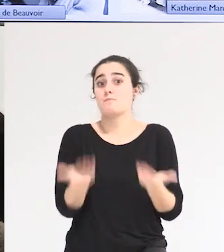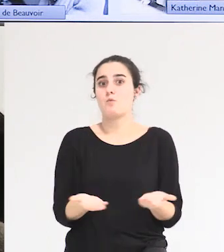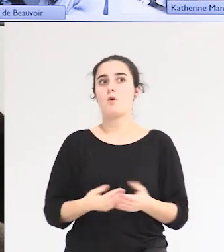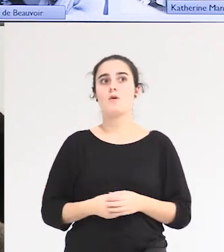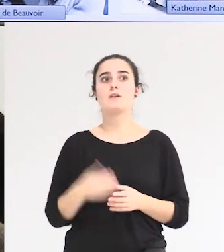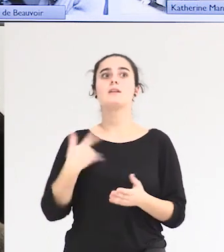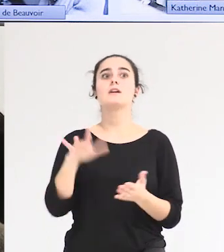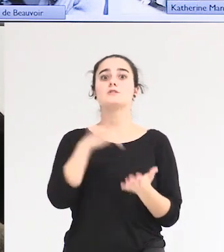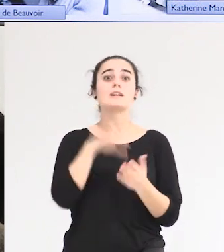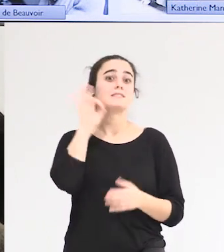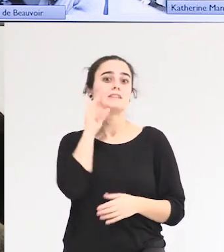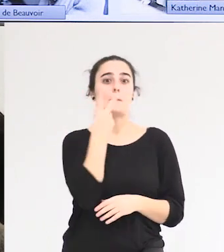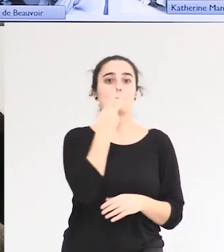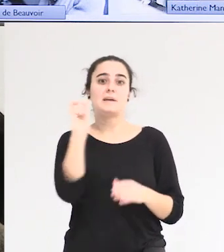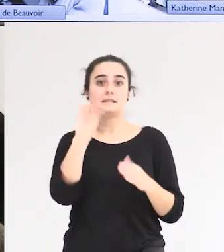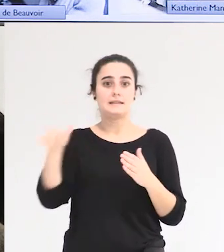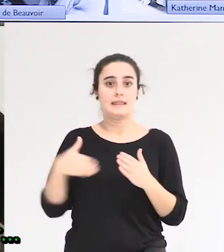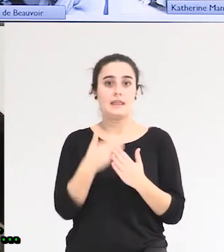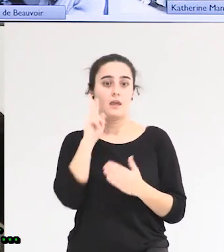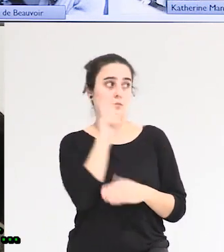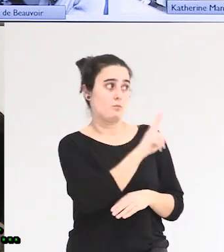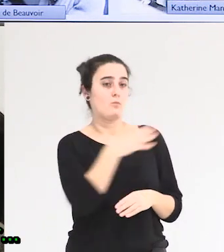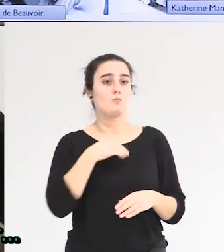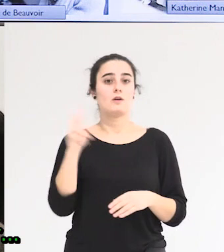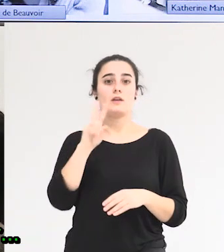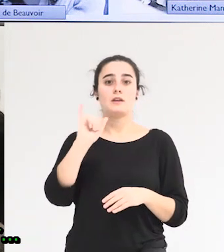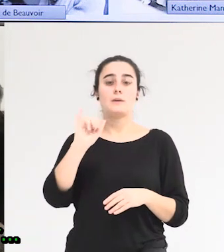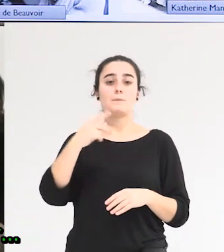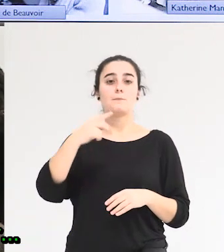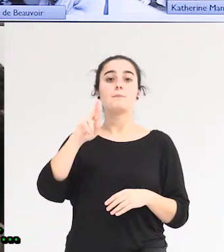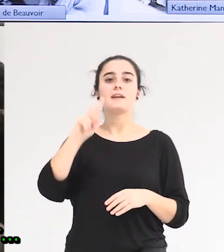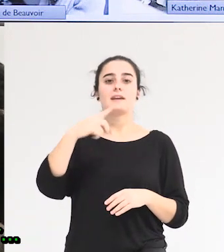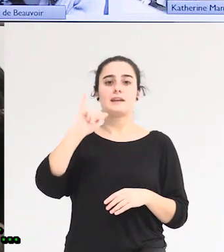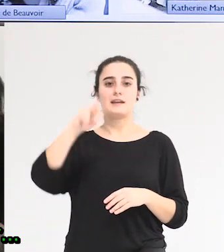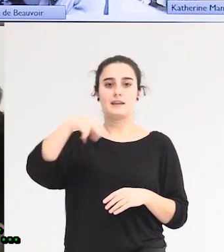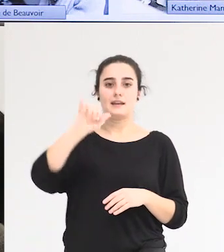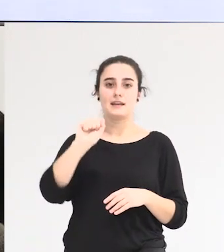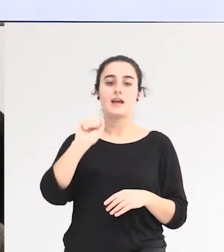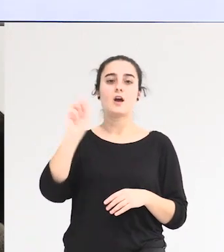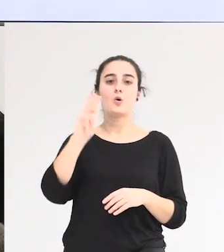baina, 20. mendera arte ikusten duzuen bezala, ez? Virginia Woolf, Catherine Mansfield, Simone de Beauvoir.